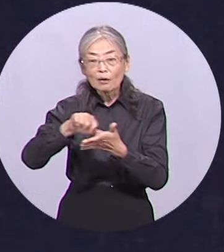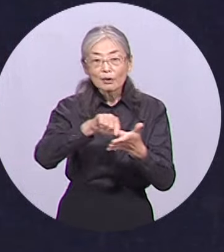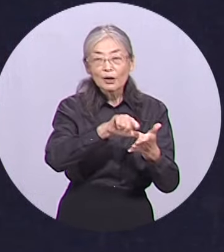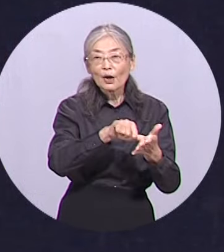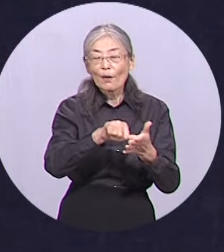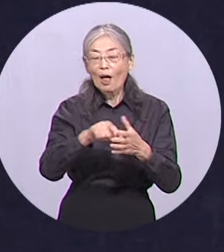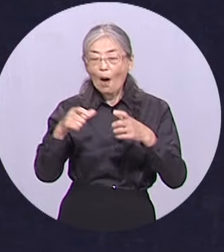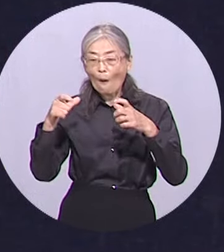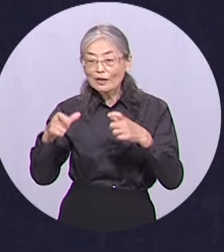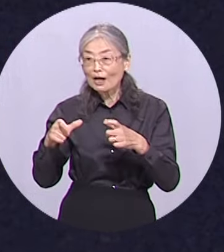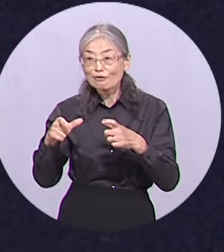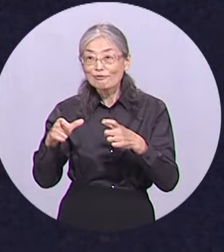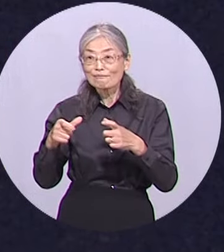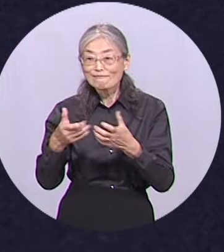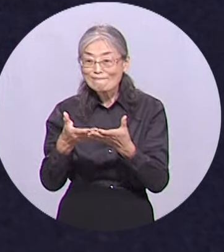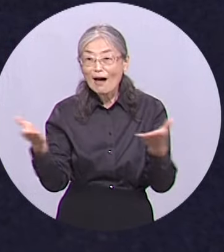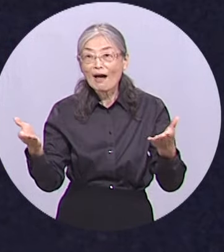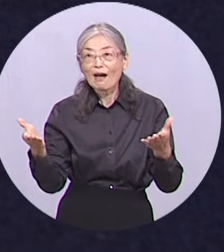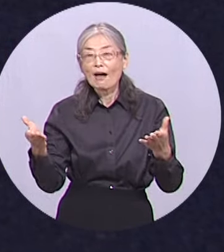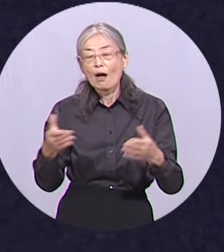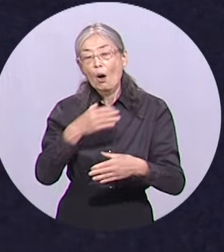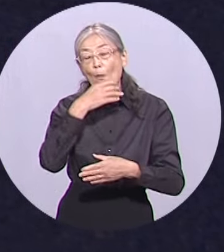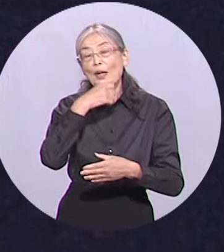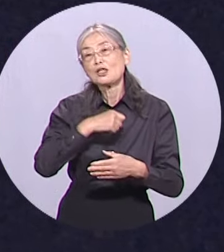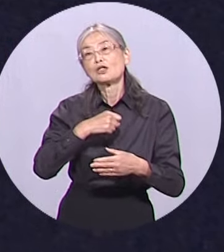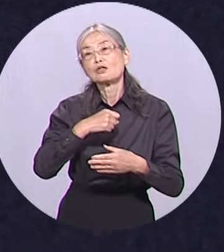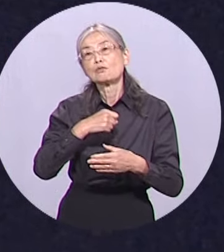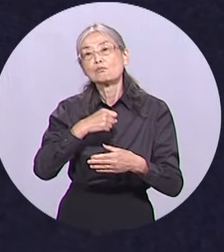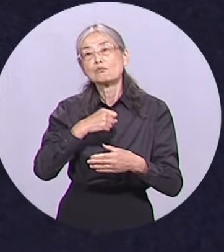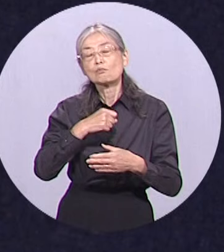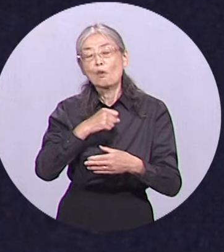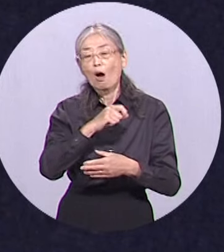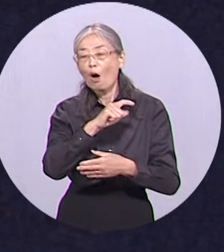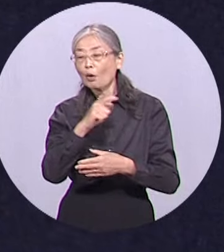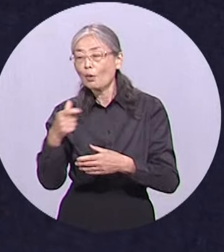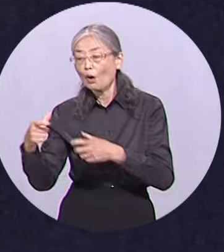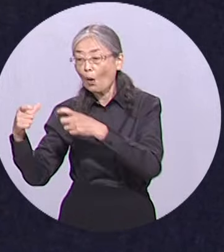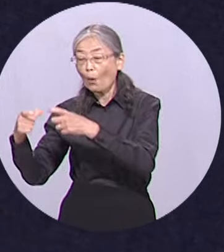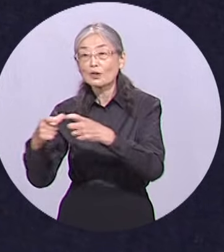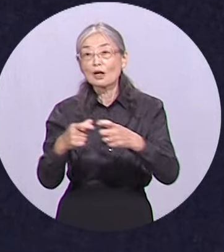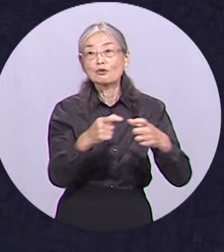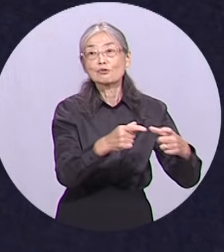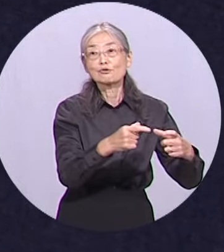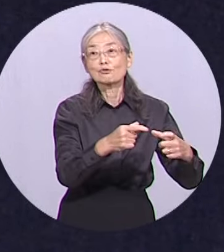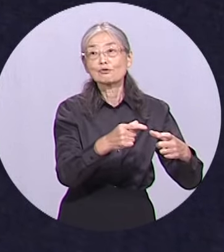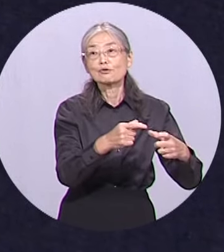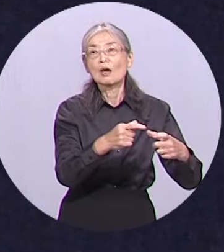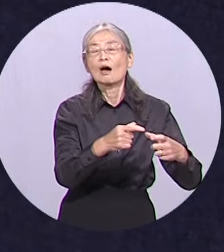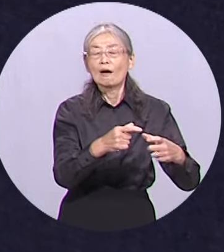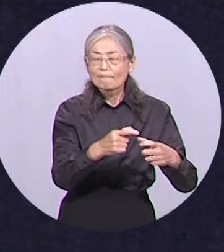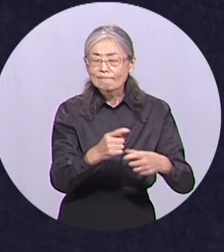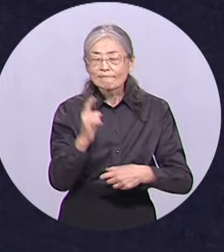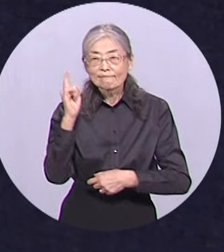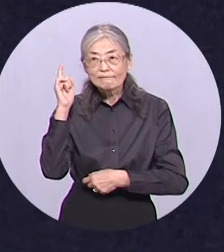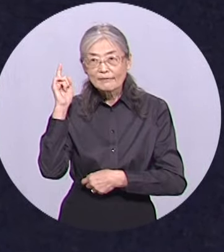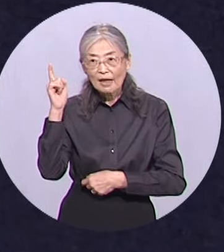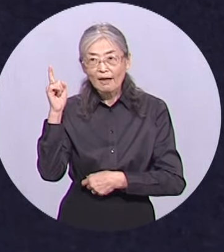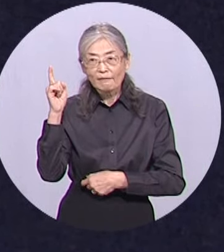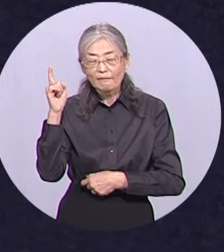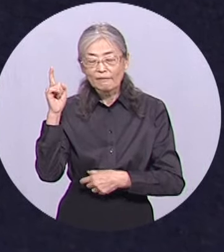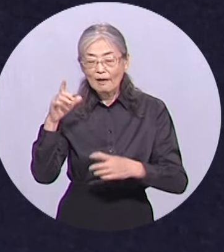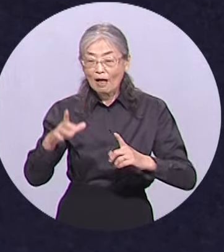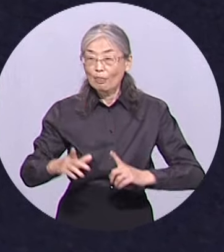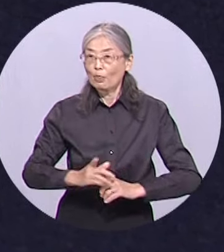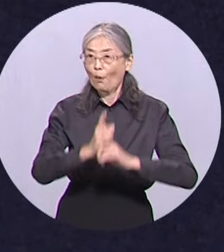発行されるように。明治時代になっても様々なお札が発行され続けたため、政府は貨幣統一を